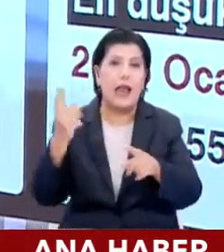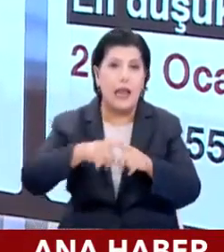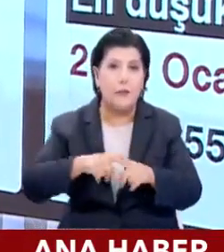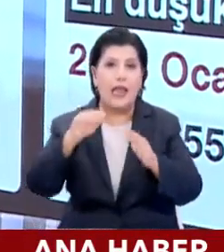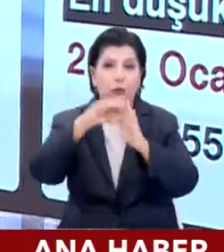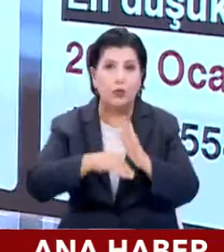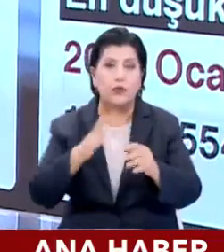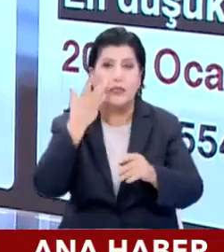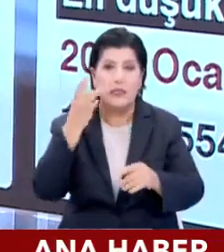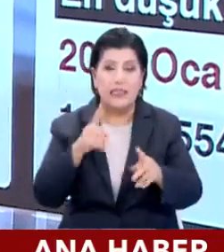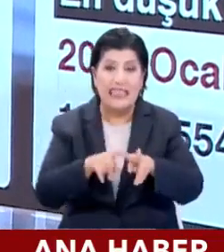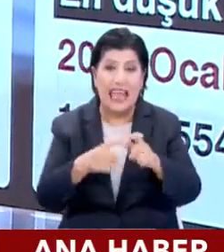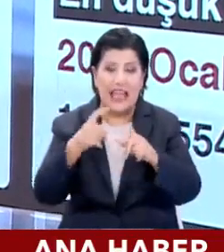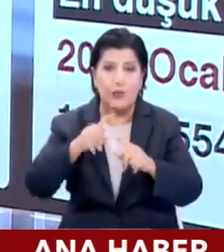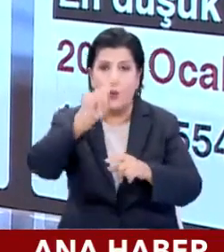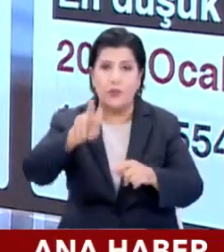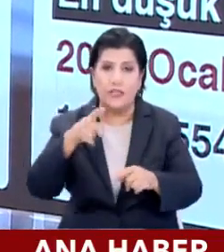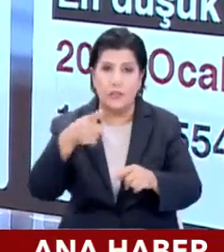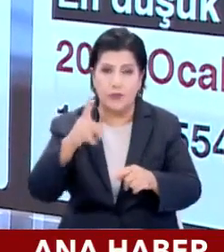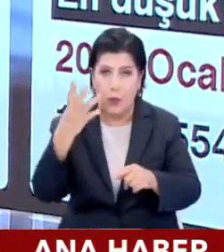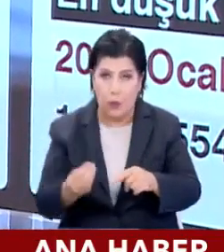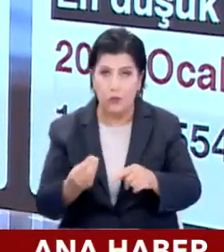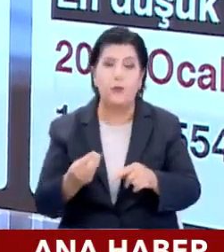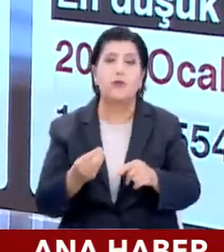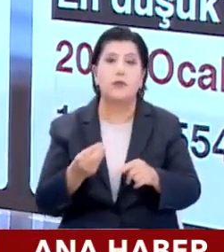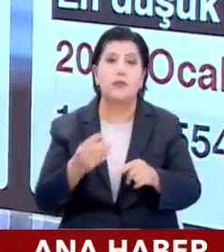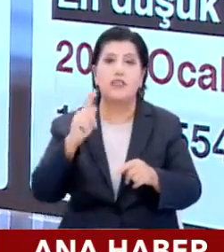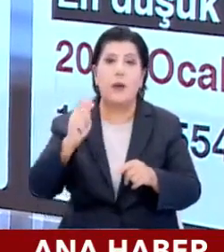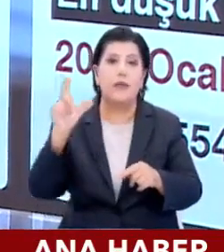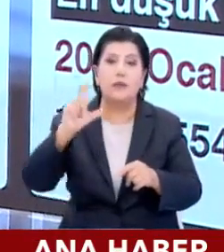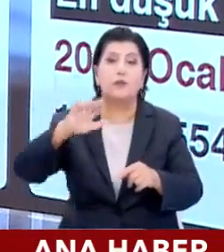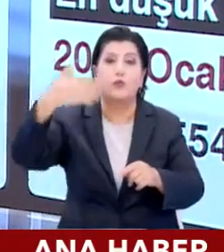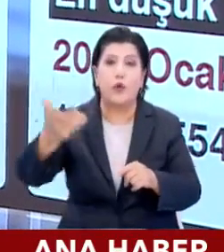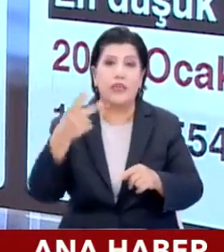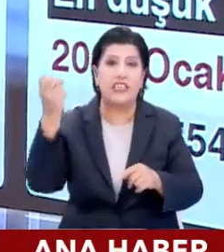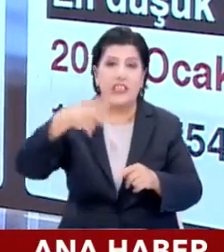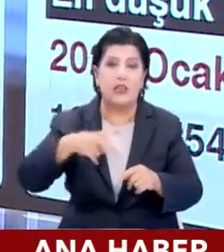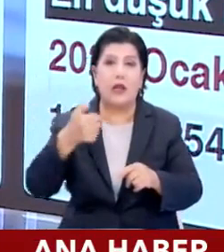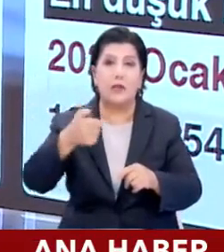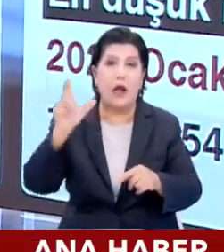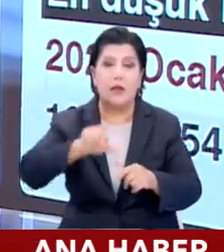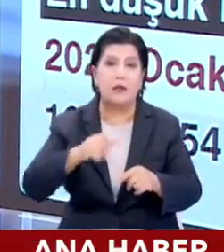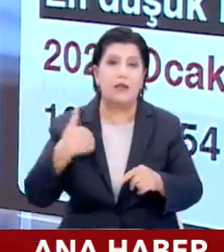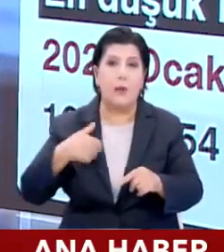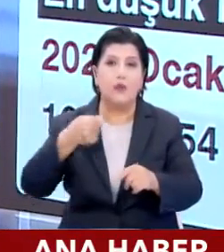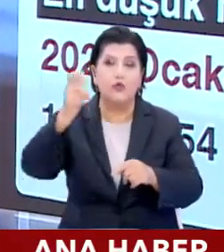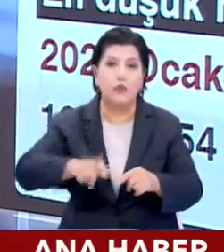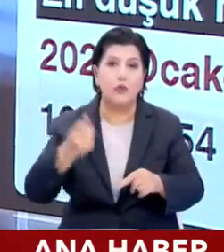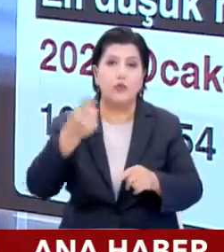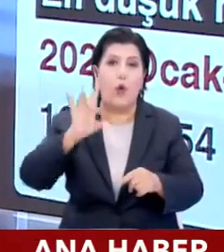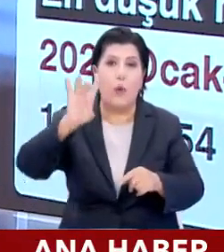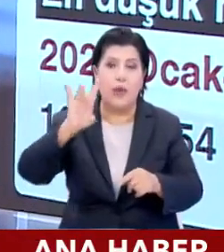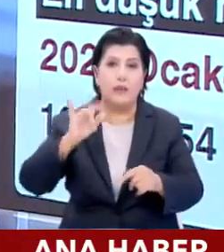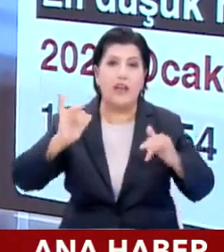ile en düşük net 18.000 lira olduğu ve Temmuz sonrası ikinci 6 ayda da kamu işçisine